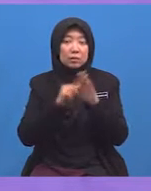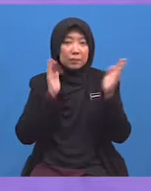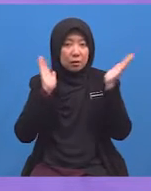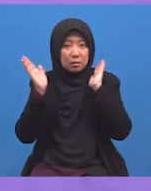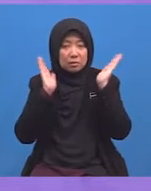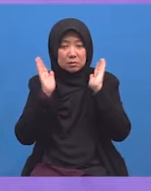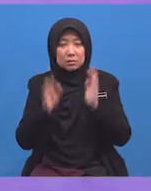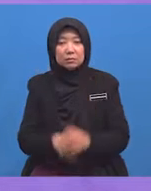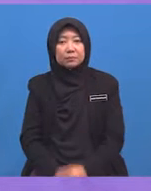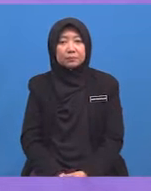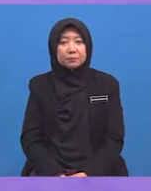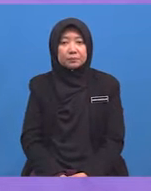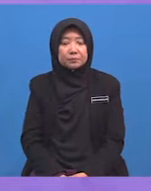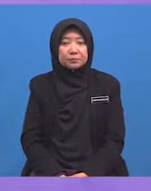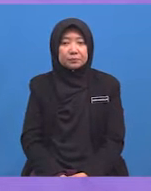Malaysia.